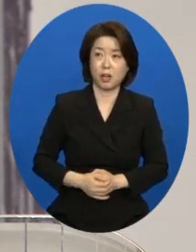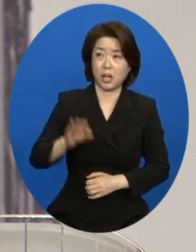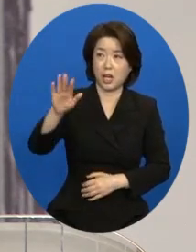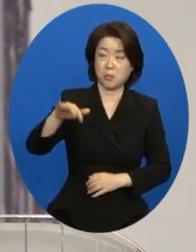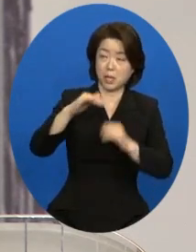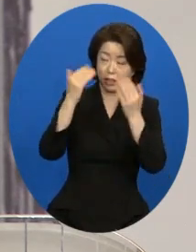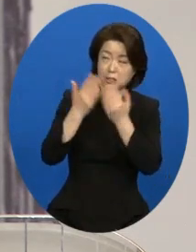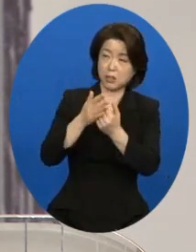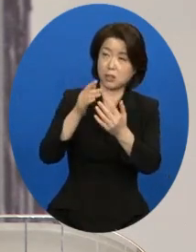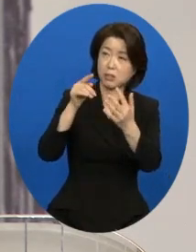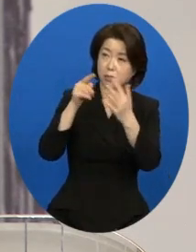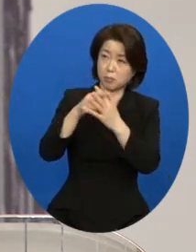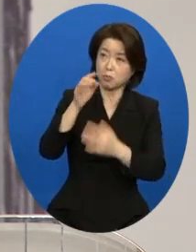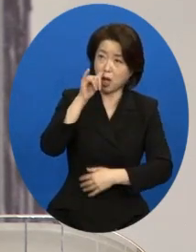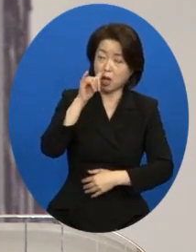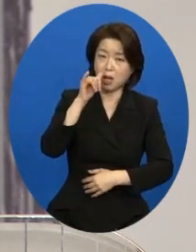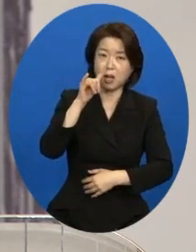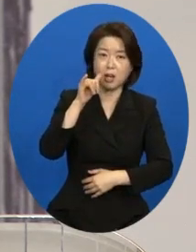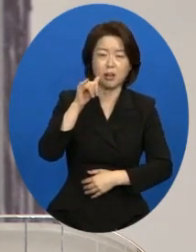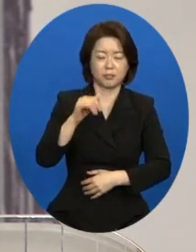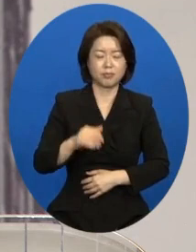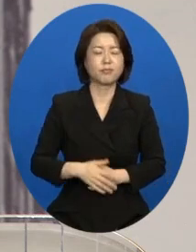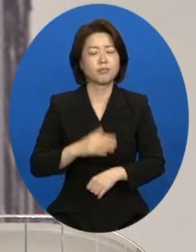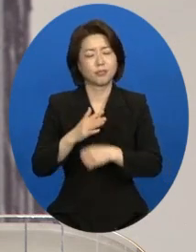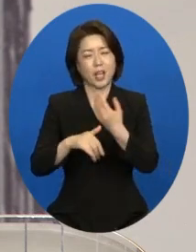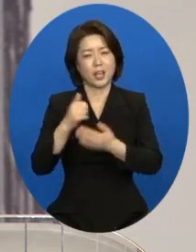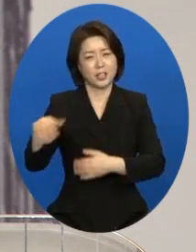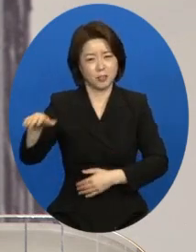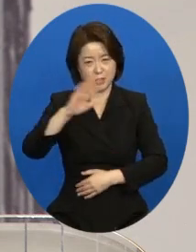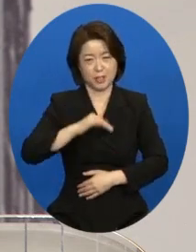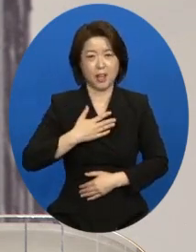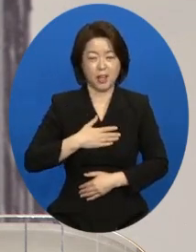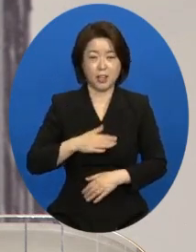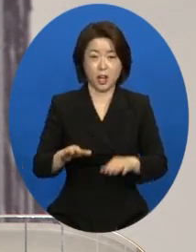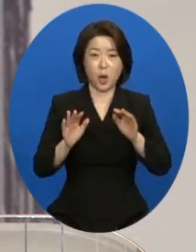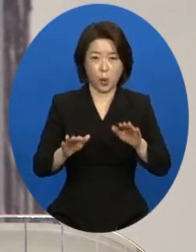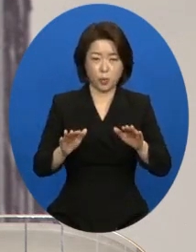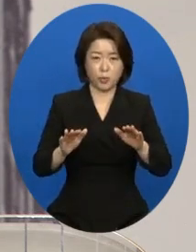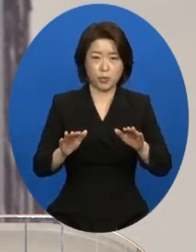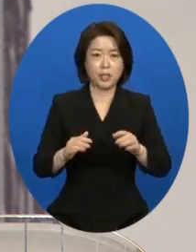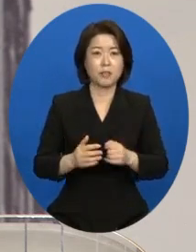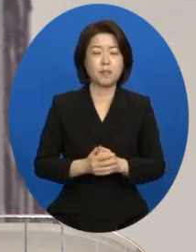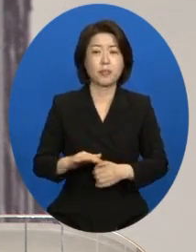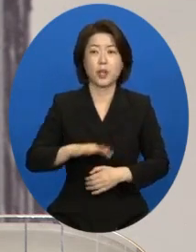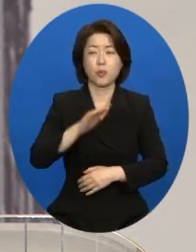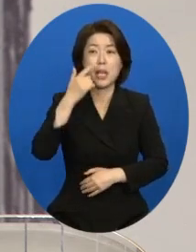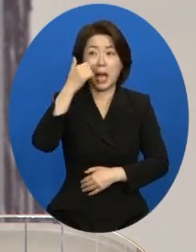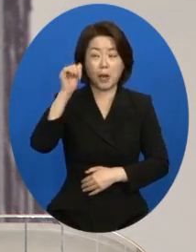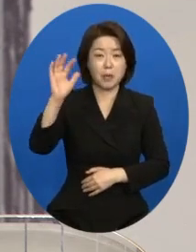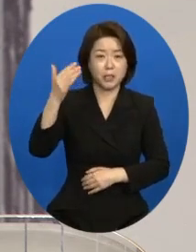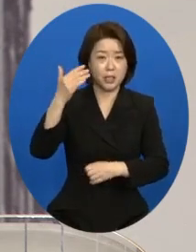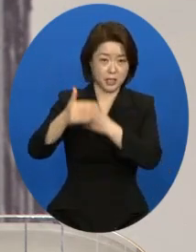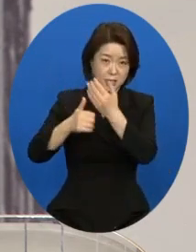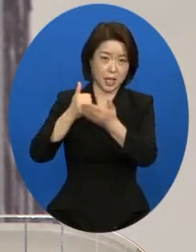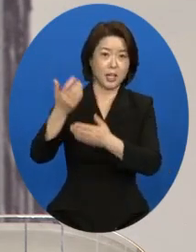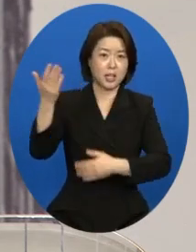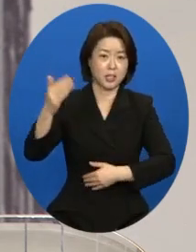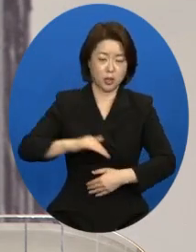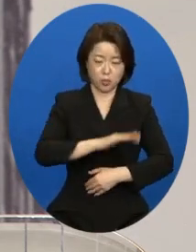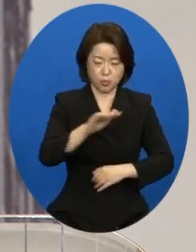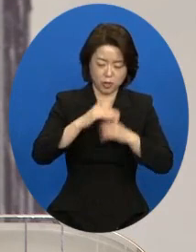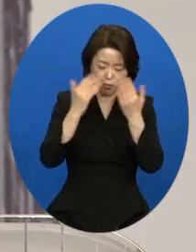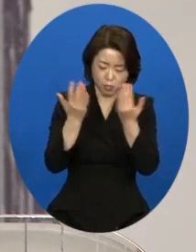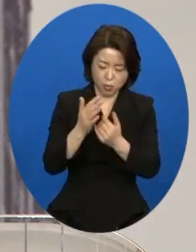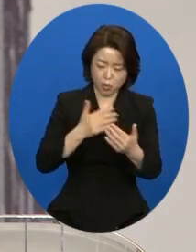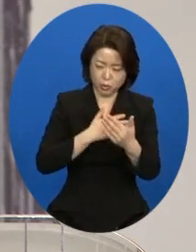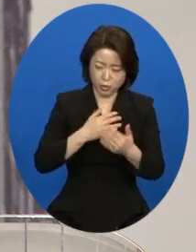봤어? 하나님은 다 아시죠. 오늘 이 시간에 우리 아빠 되신 하나님께 우리의 모든